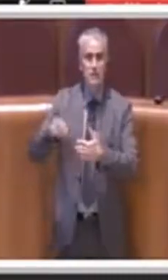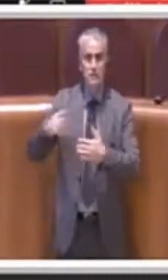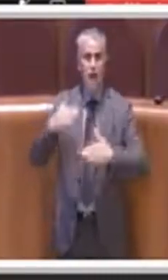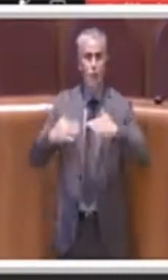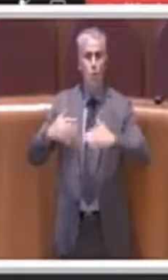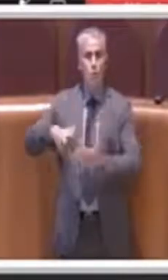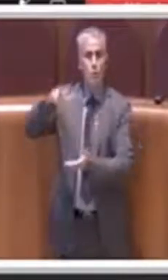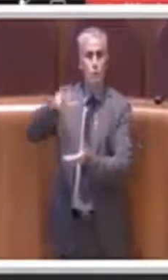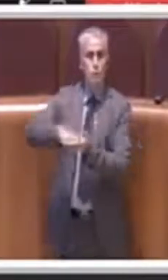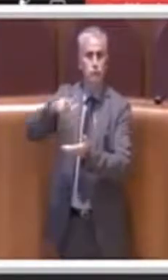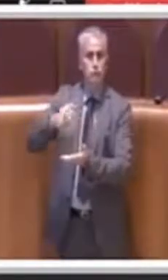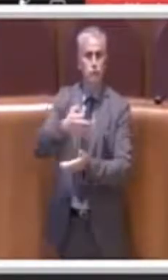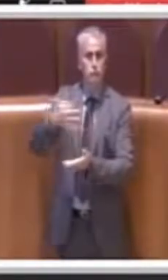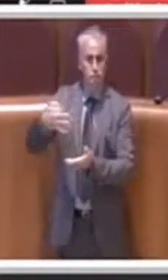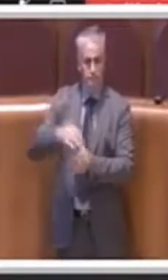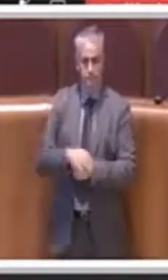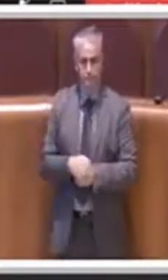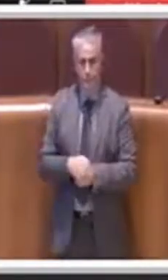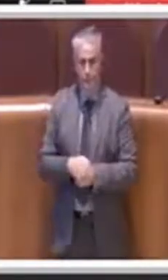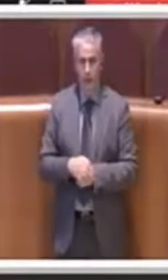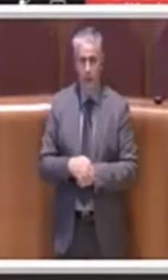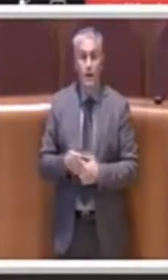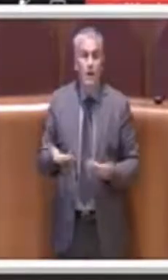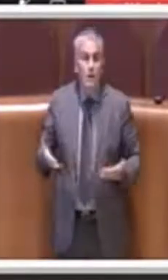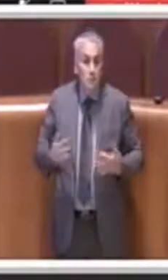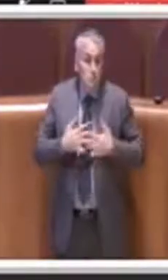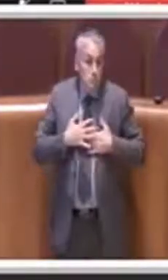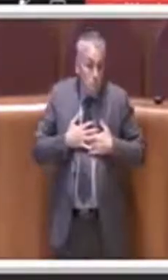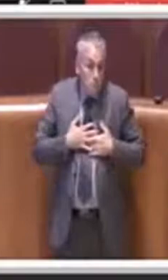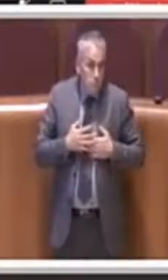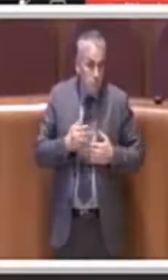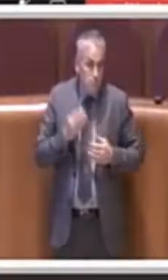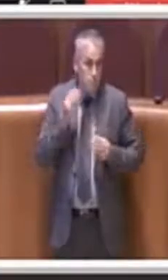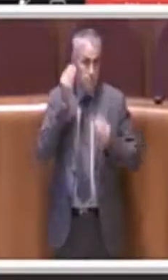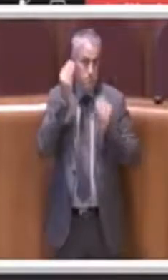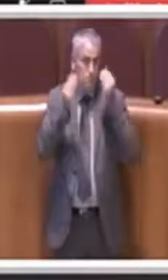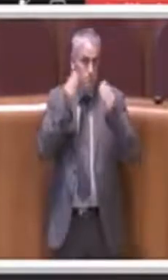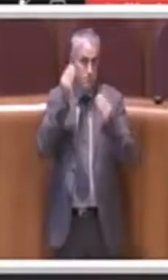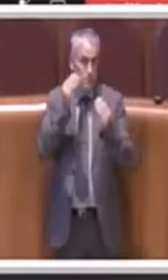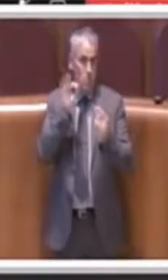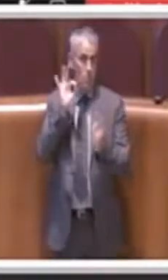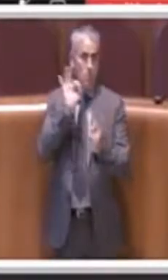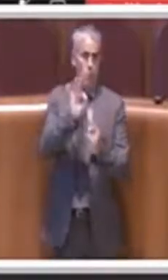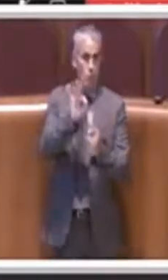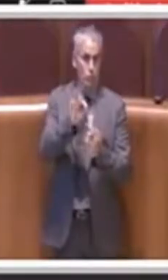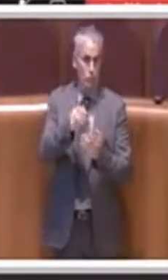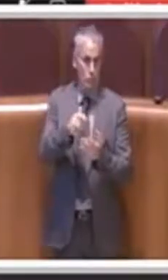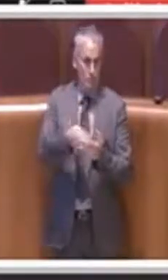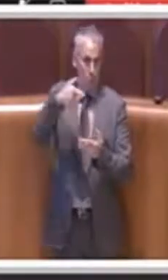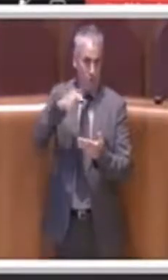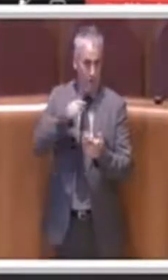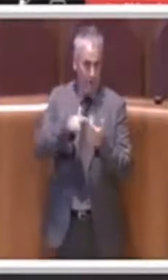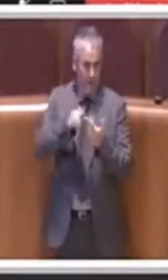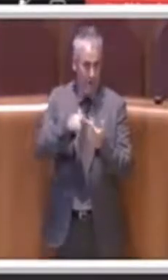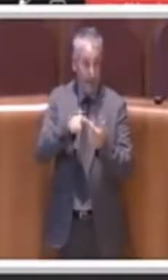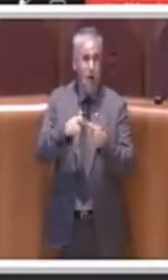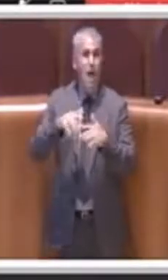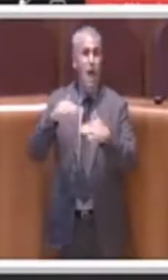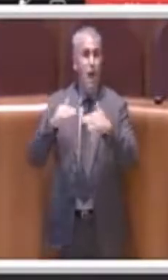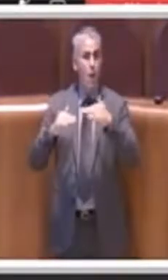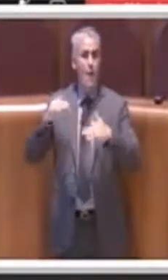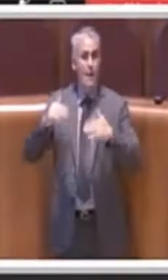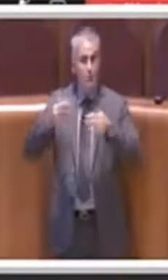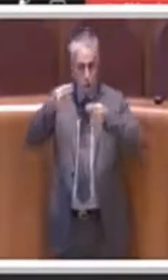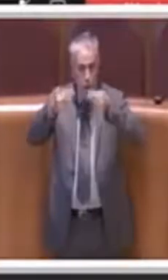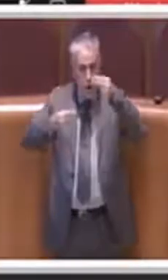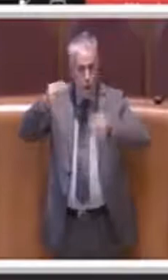equilibrio. E quindi l'altro, il secondo dato politico che secondo me è bene quindi far emergere è l'equilibrio dei